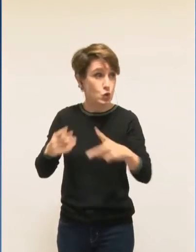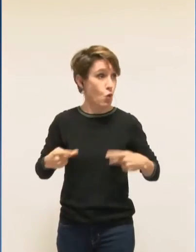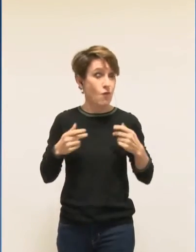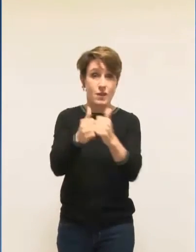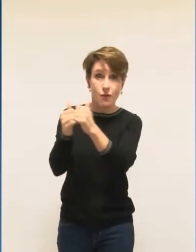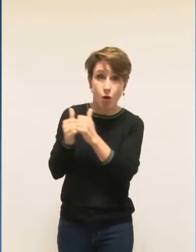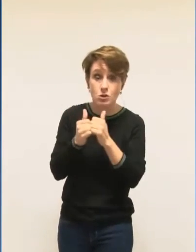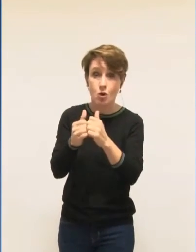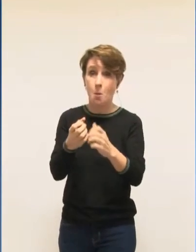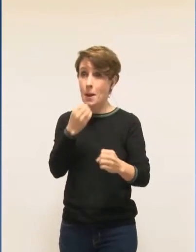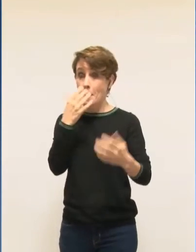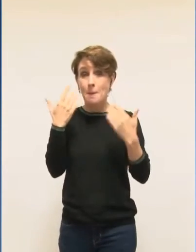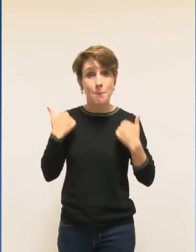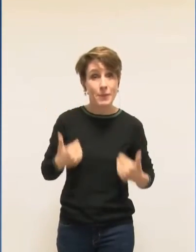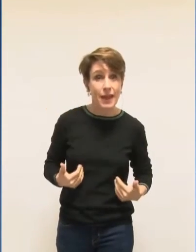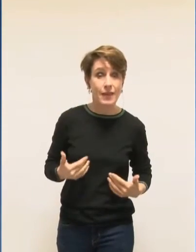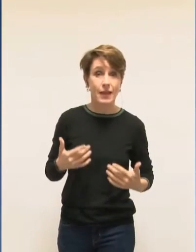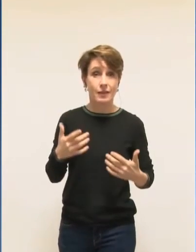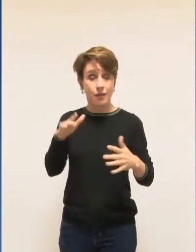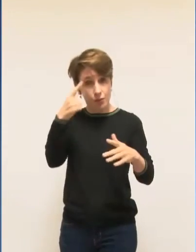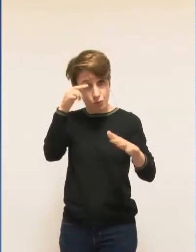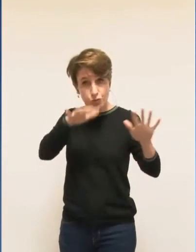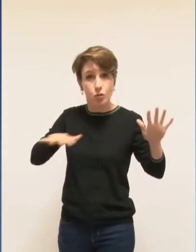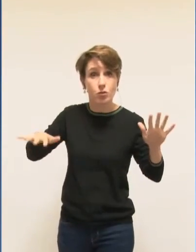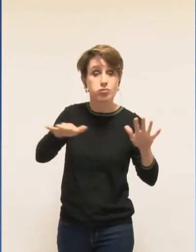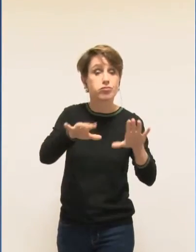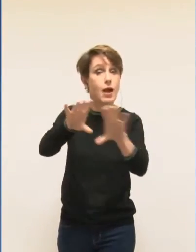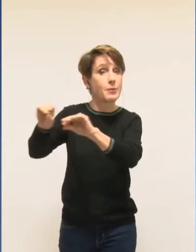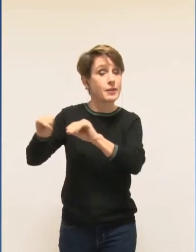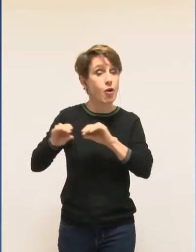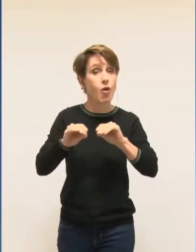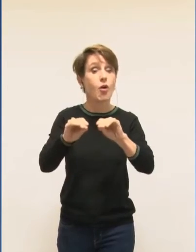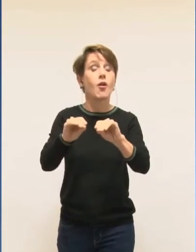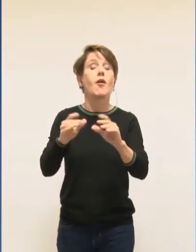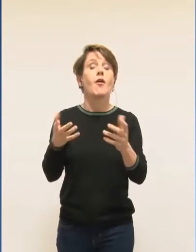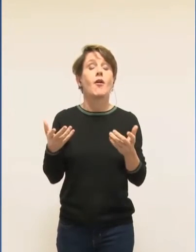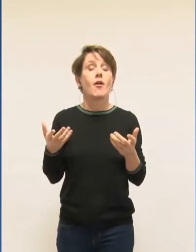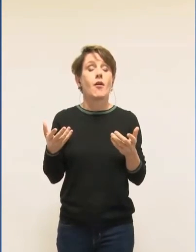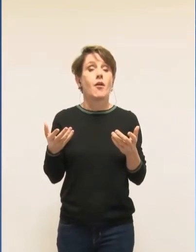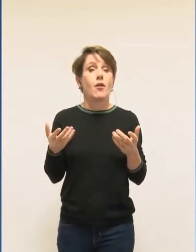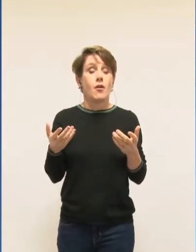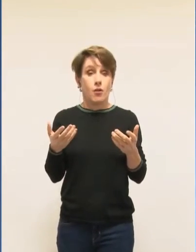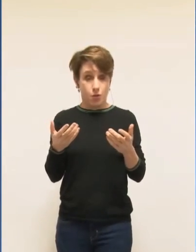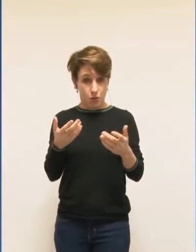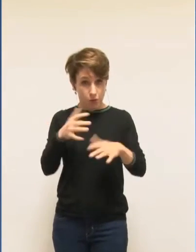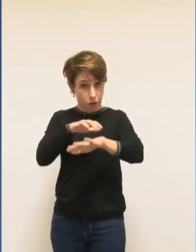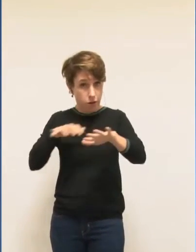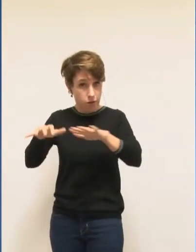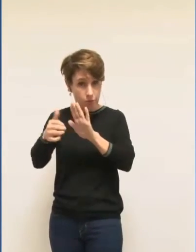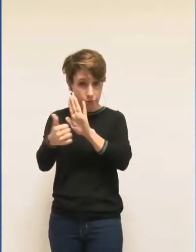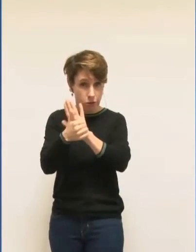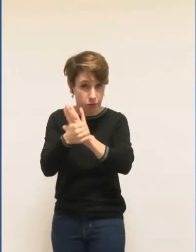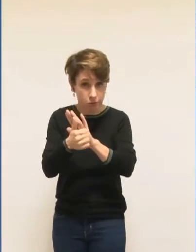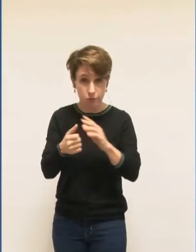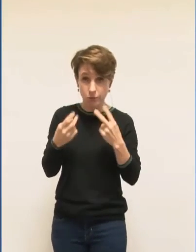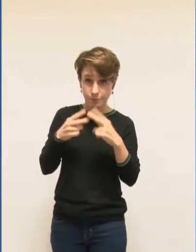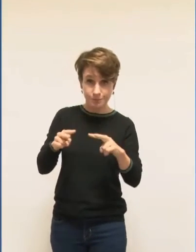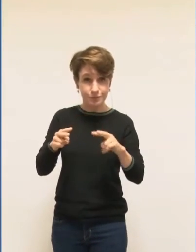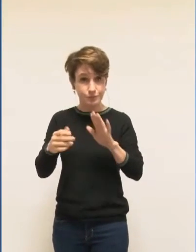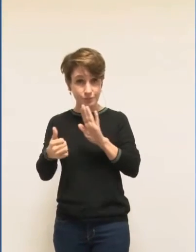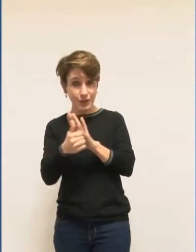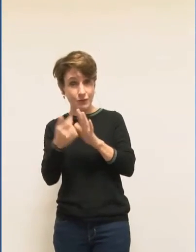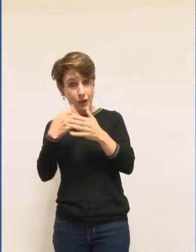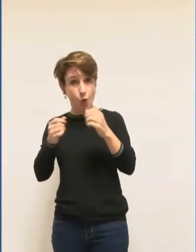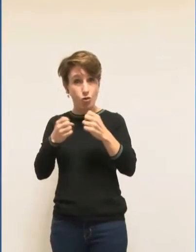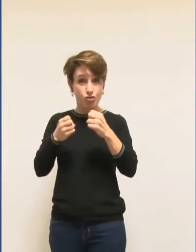du bien-être des Grenoblois et des Grenobloises, de l'attractivité du territoire, du rôle de la ville au sein de l'agglomération comme au